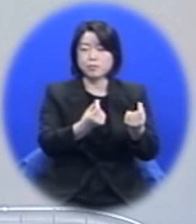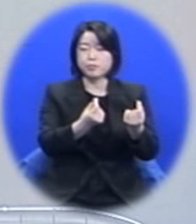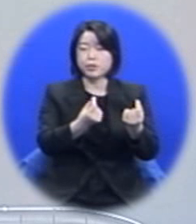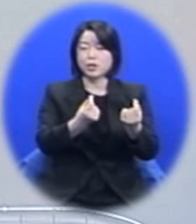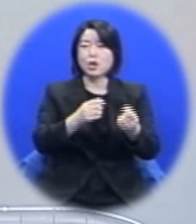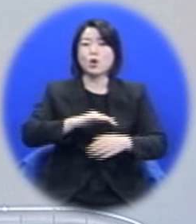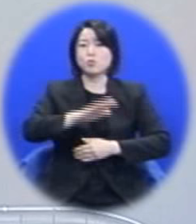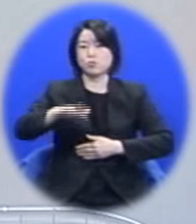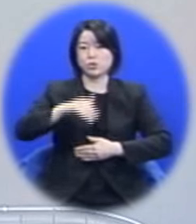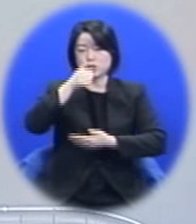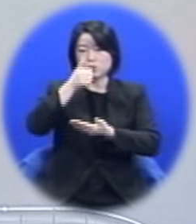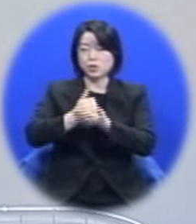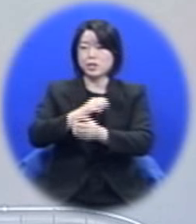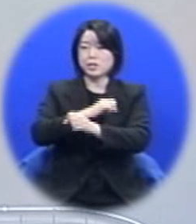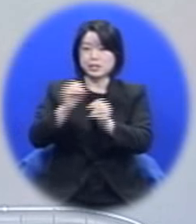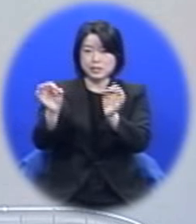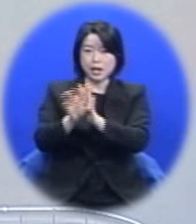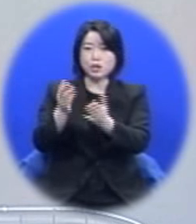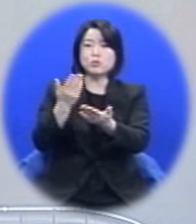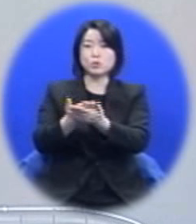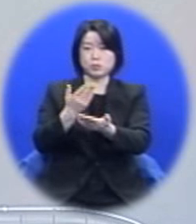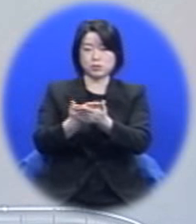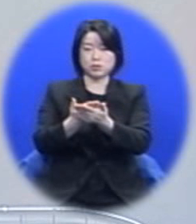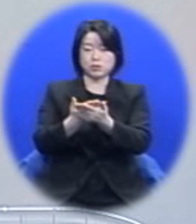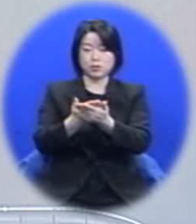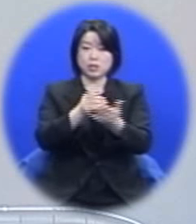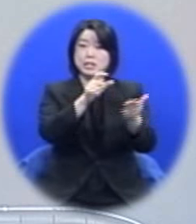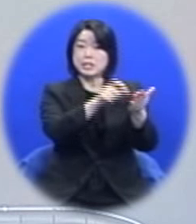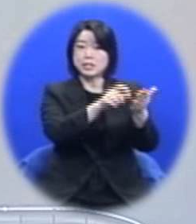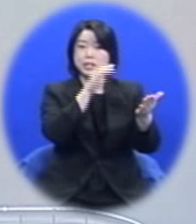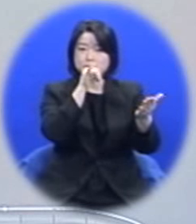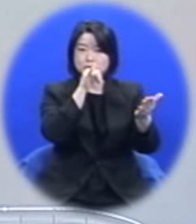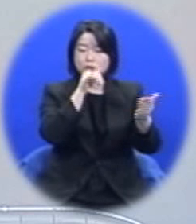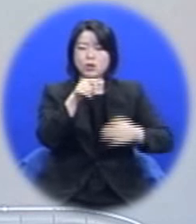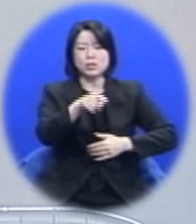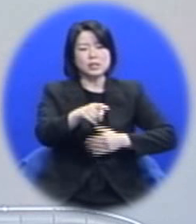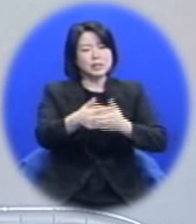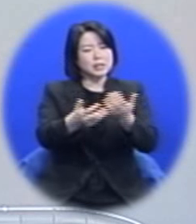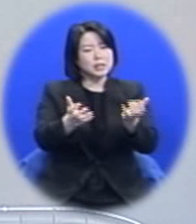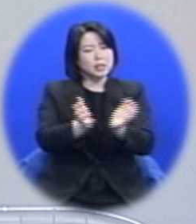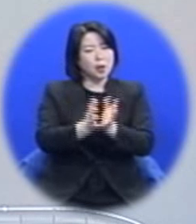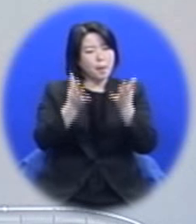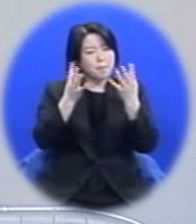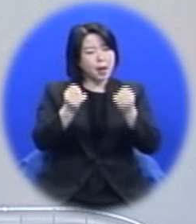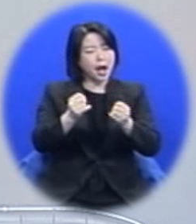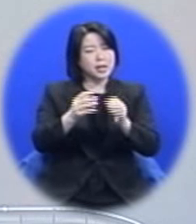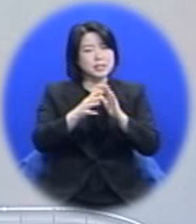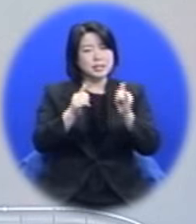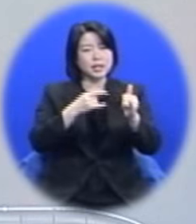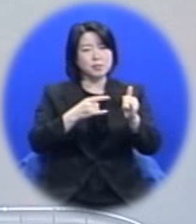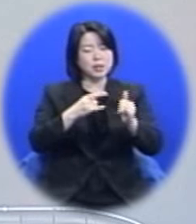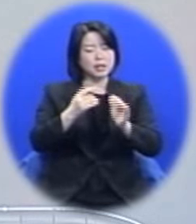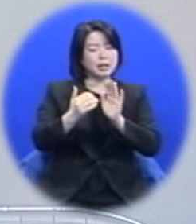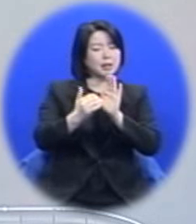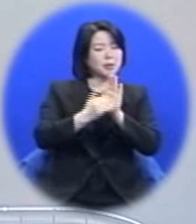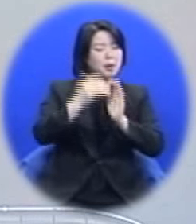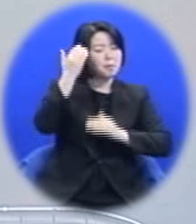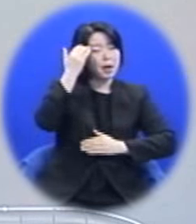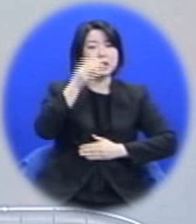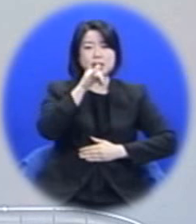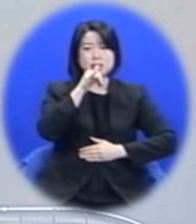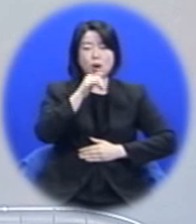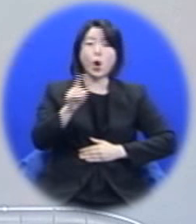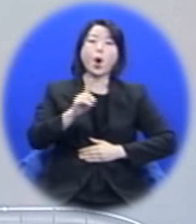하셨습니다. 이 부분이 상당히 많은 사람들에게 걸림이 되고 있습니다. 어떤 분은 주기도문을 자기는